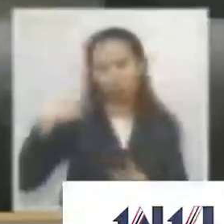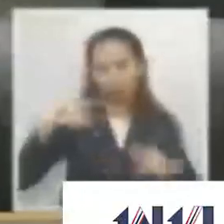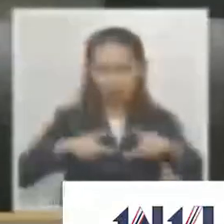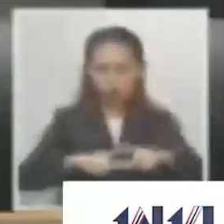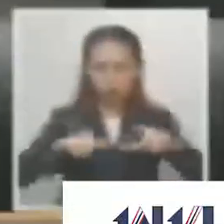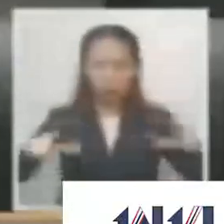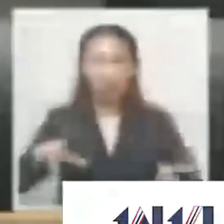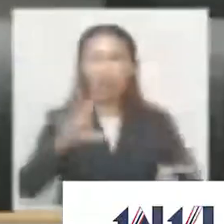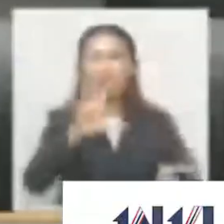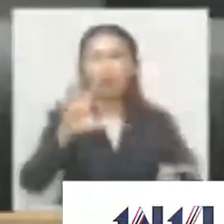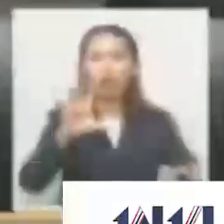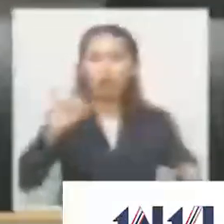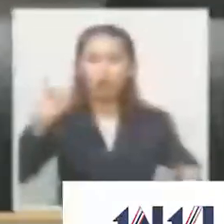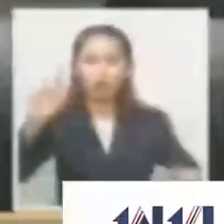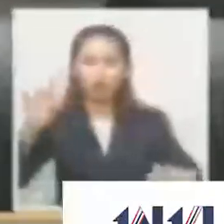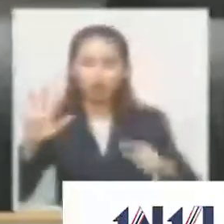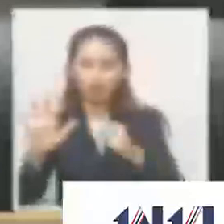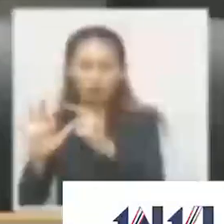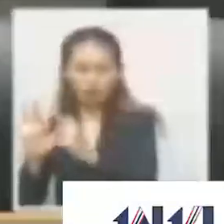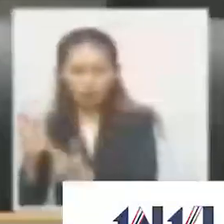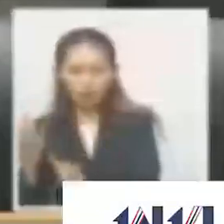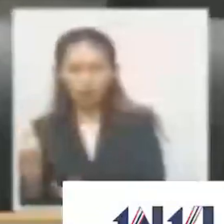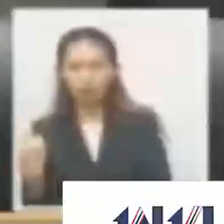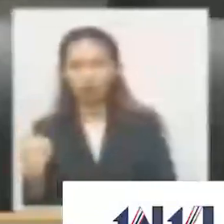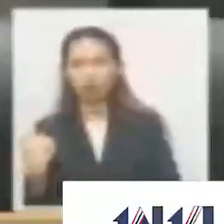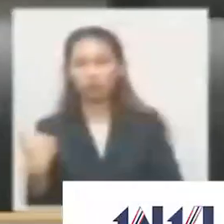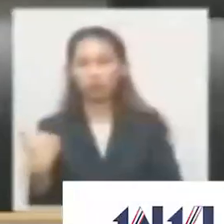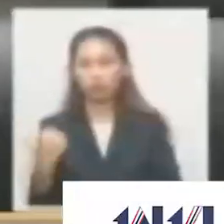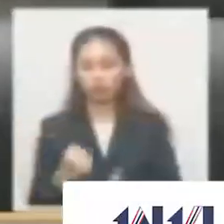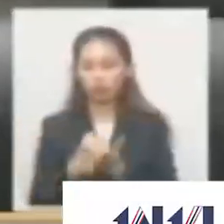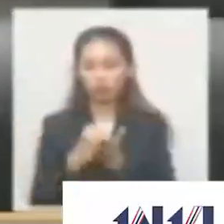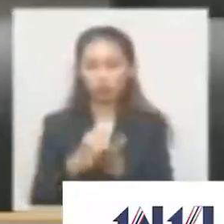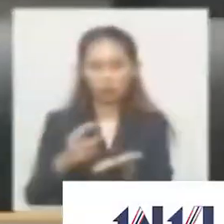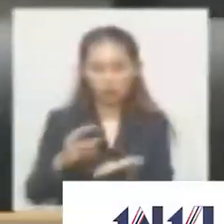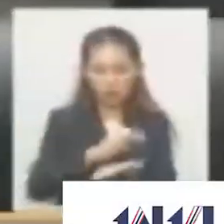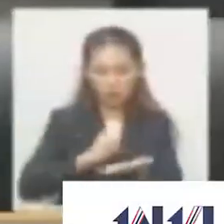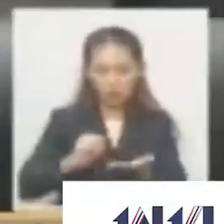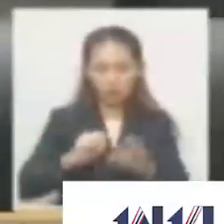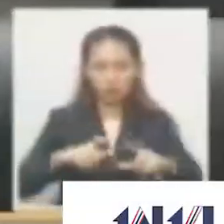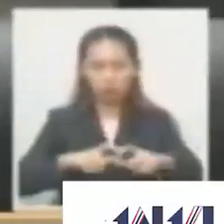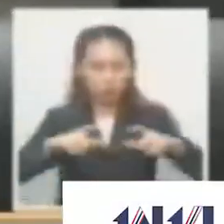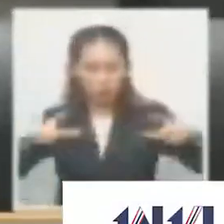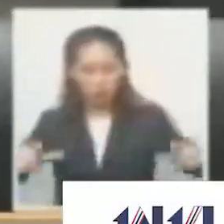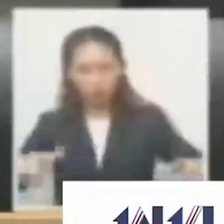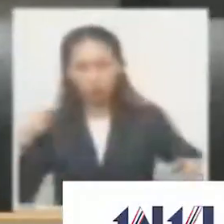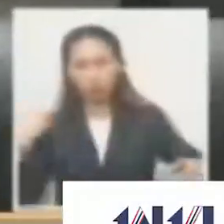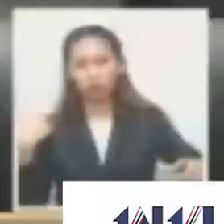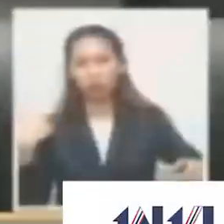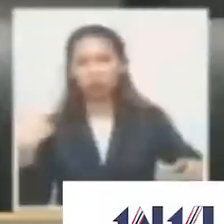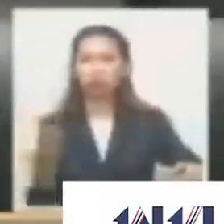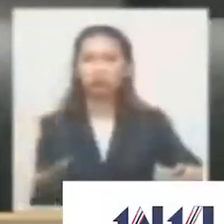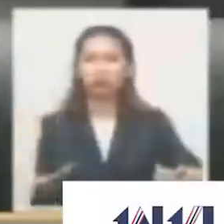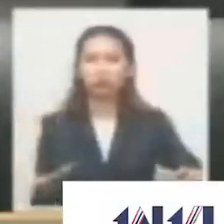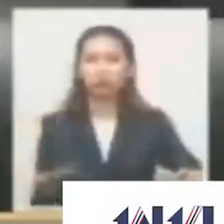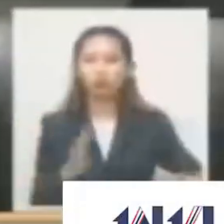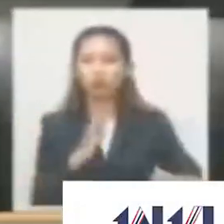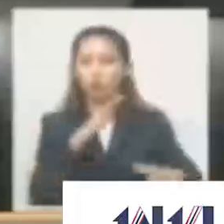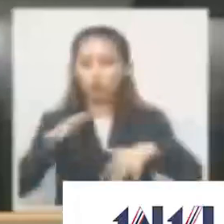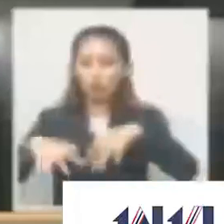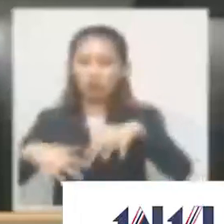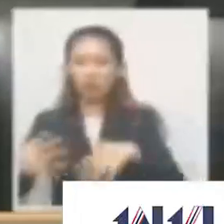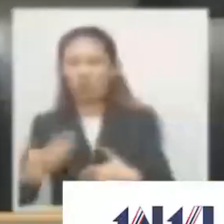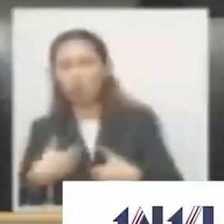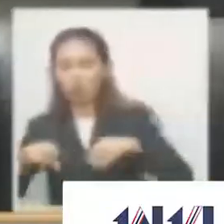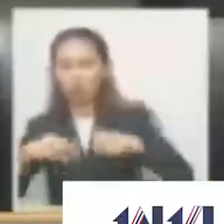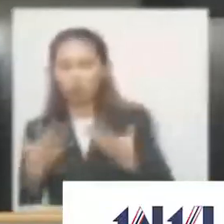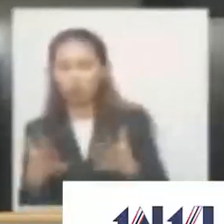าจจะเป็นสถานมหาวิทยาลัยก็ได้นะครับพื้นที่รัฐก็มีเห็นบางทีก็มีปัญหาที่อื่นที่ประชาชนไม่ยินยอมนะครับก็เลยนำเสนอครับกระทรวง